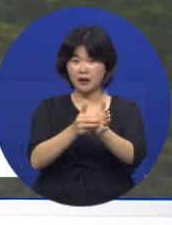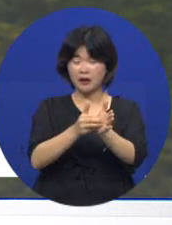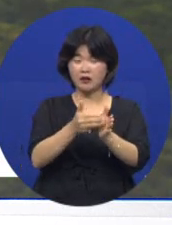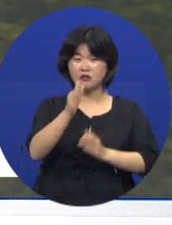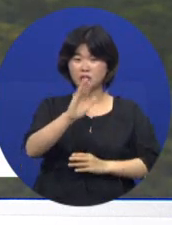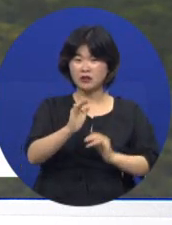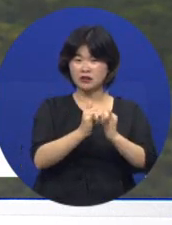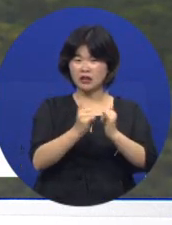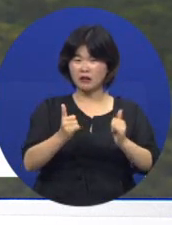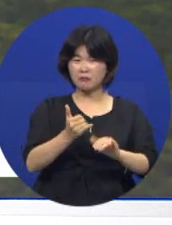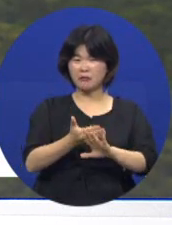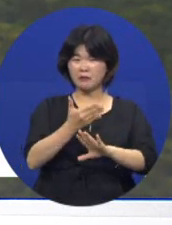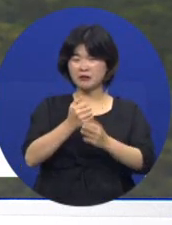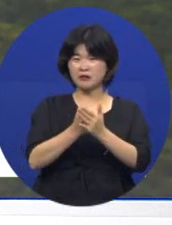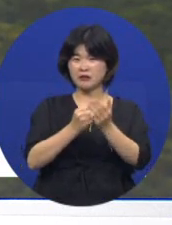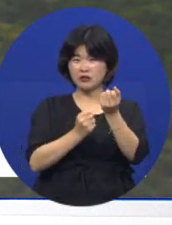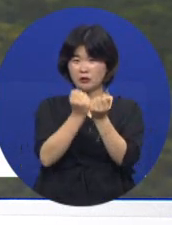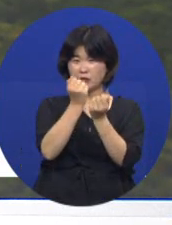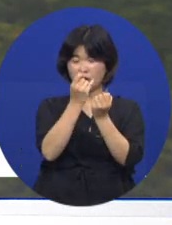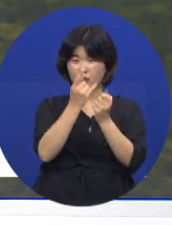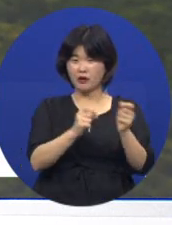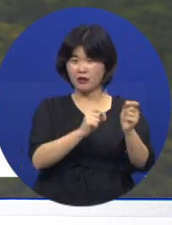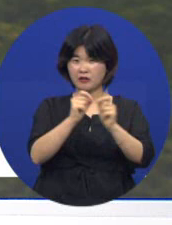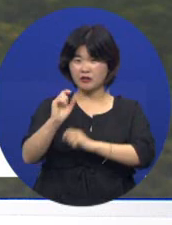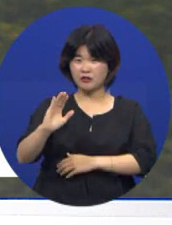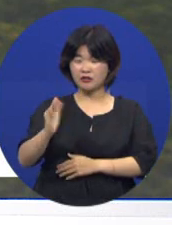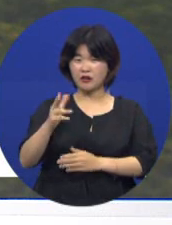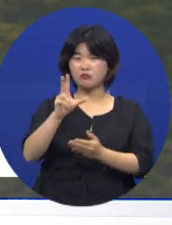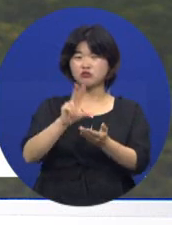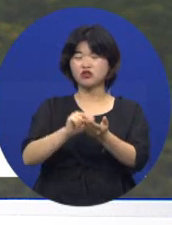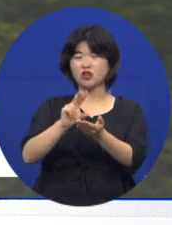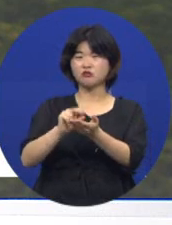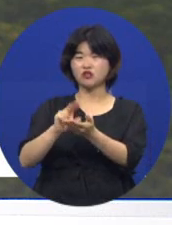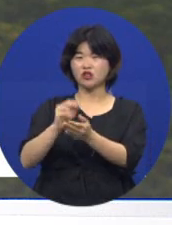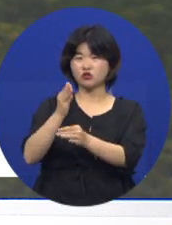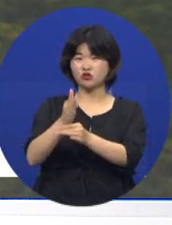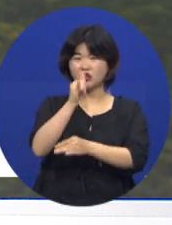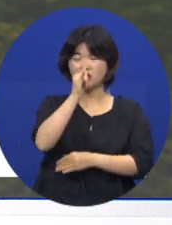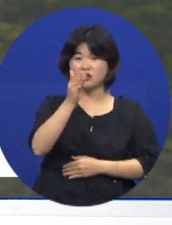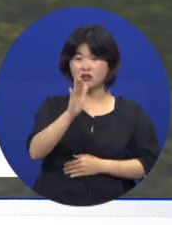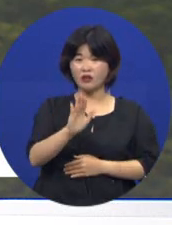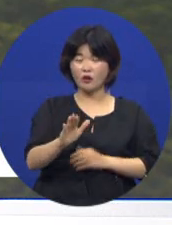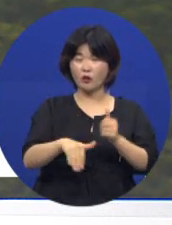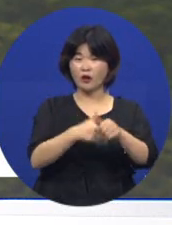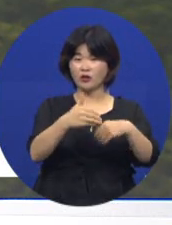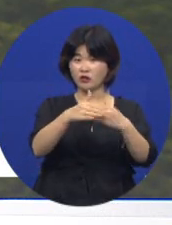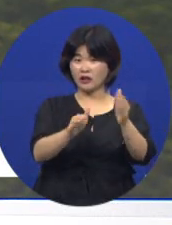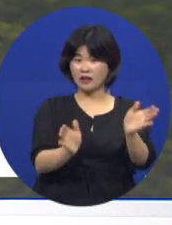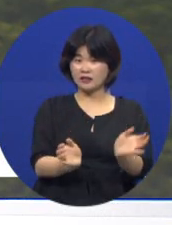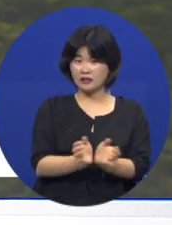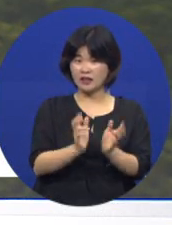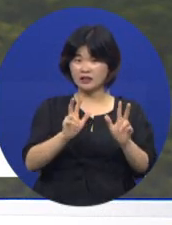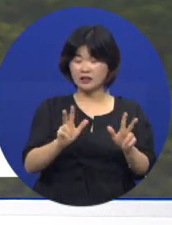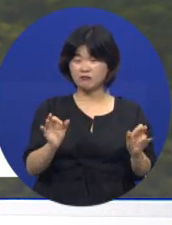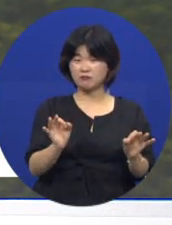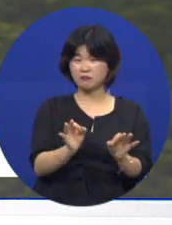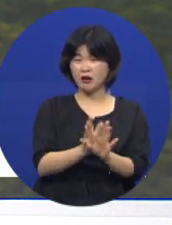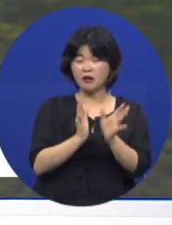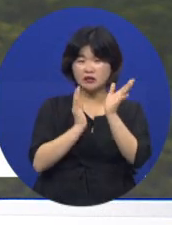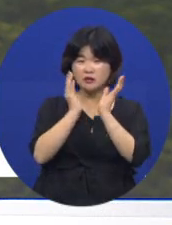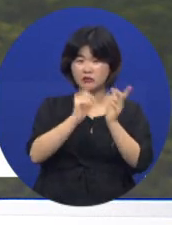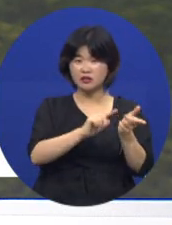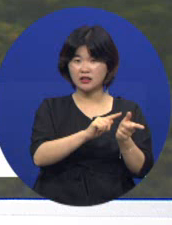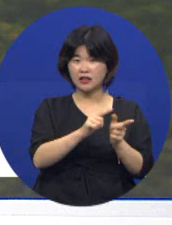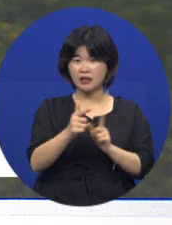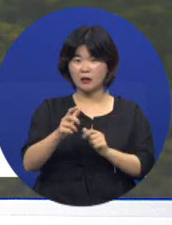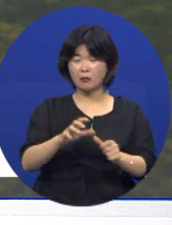하지만 주민 반발로 설명회가 무기한 연기되는 등 차질을 빚고 있는데요 환경단체 에서도 멸종 위기 식물 등